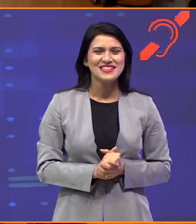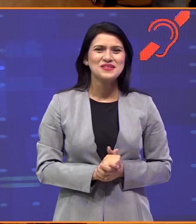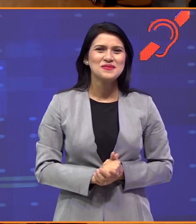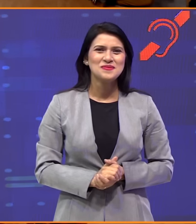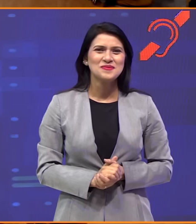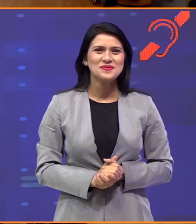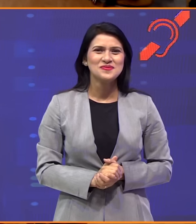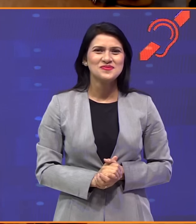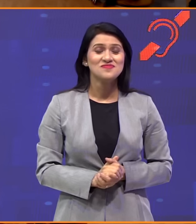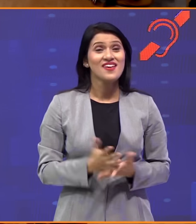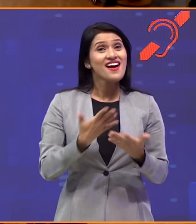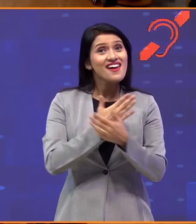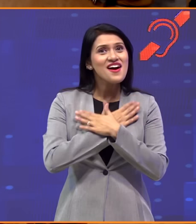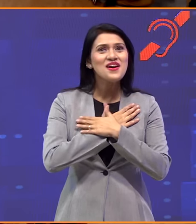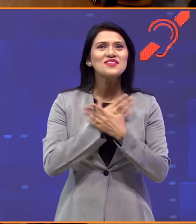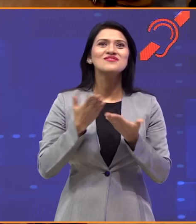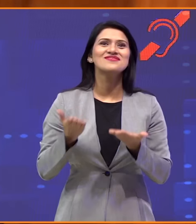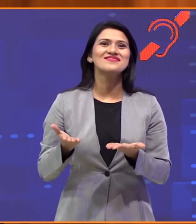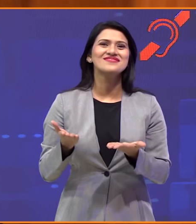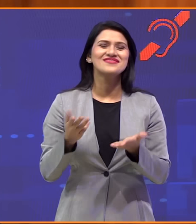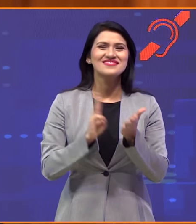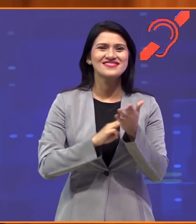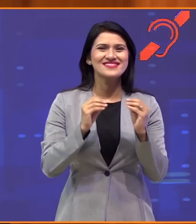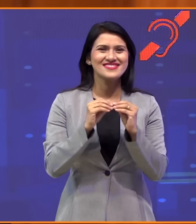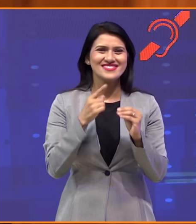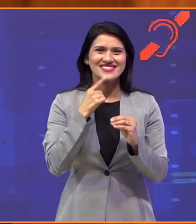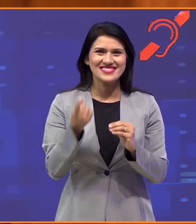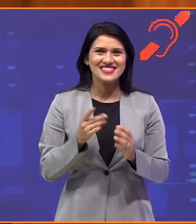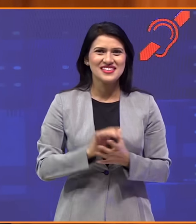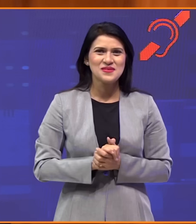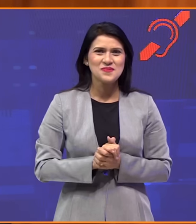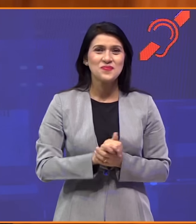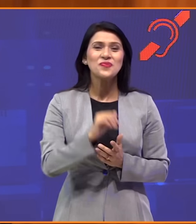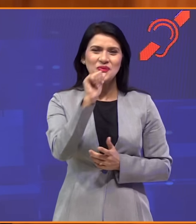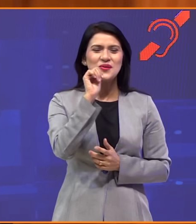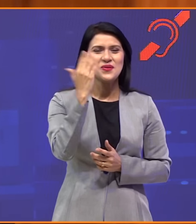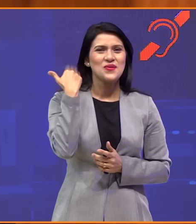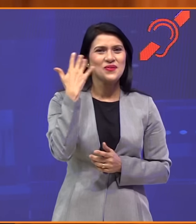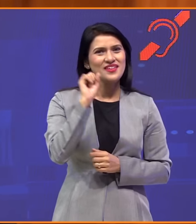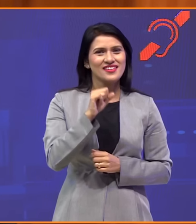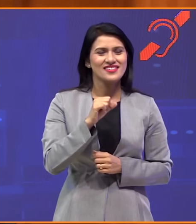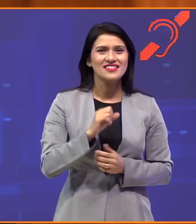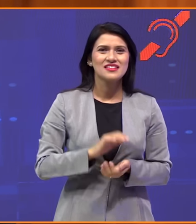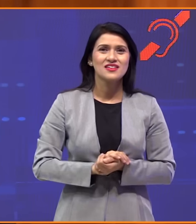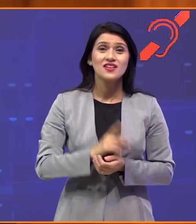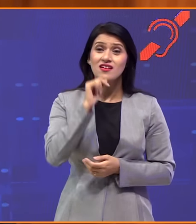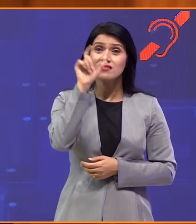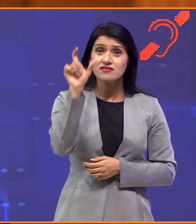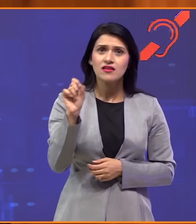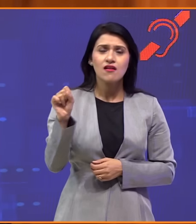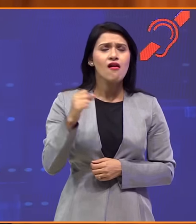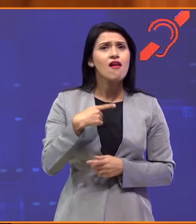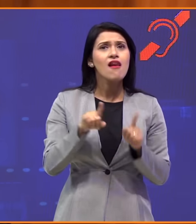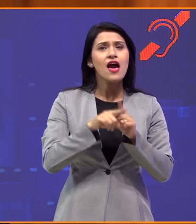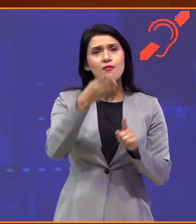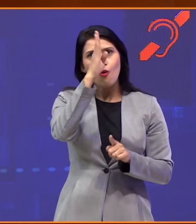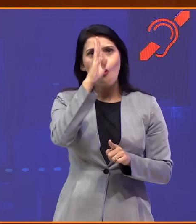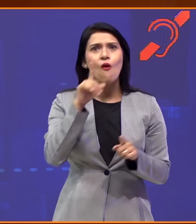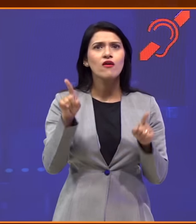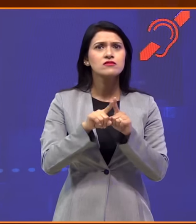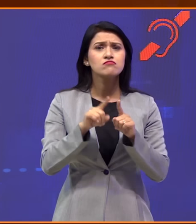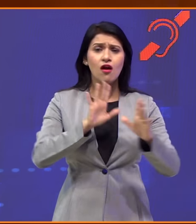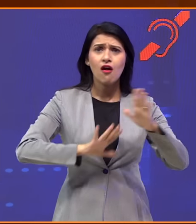देखिए इसमें कितना प्रेम है जब मैं जब मैं पीता था तब की बात कर रहा हूं उसम नसीर साहब मेरे लिए मेरे भगवान जैसे रहे एक्टिंग